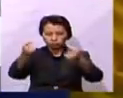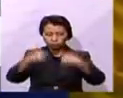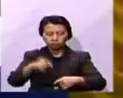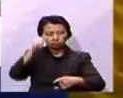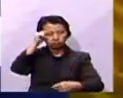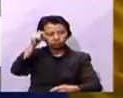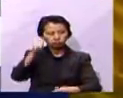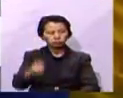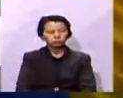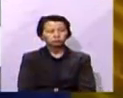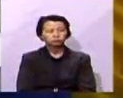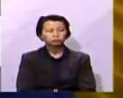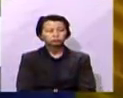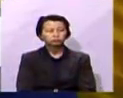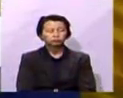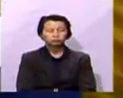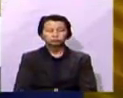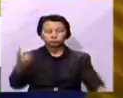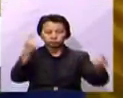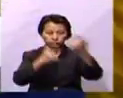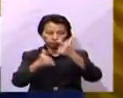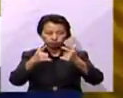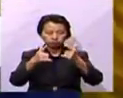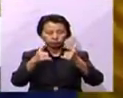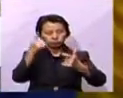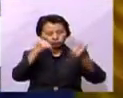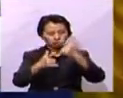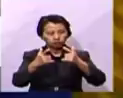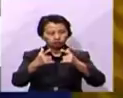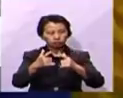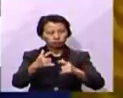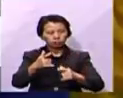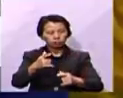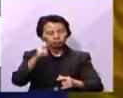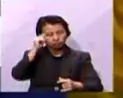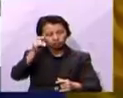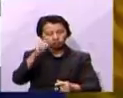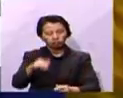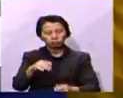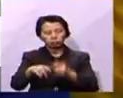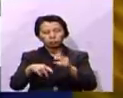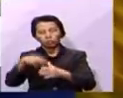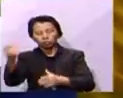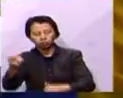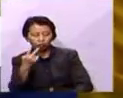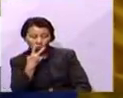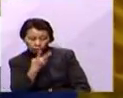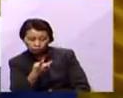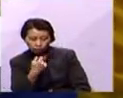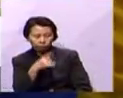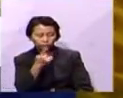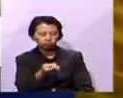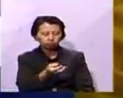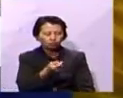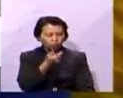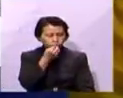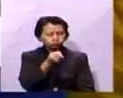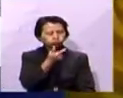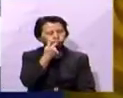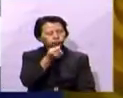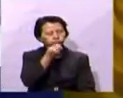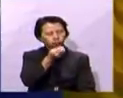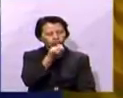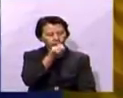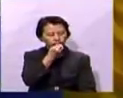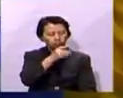Terengganu. Pelancongan di negeri Terengganu dan boleh menggamit pelancong-pelancong luar untuk datang menikmati juadah-juadah